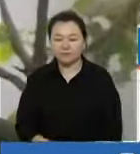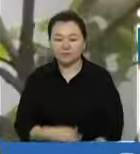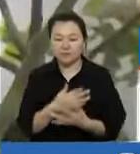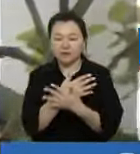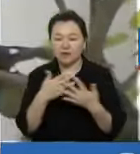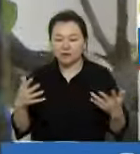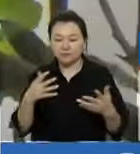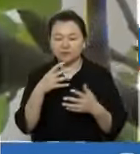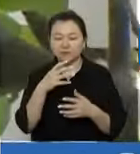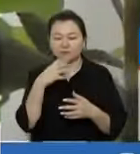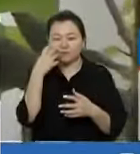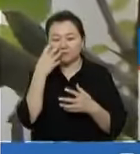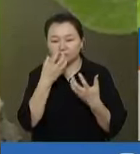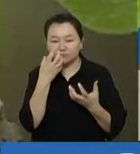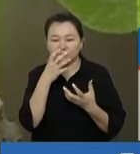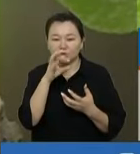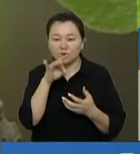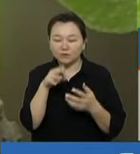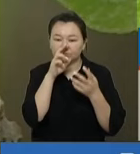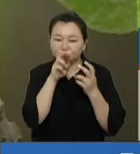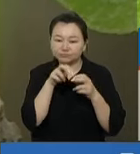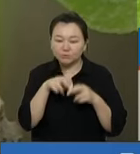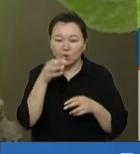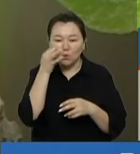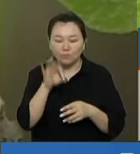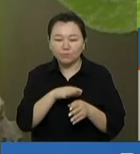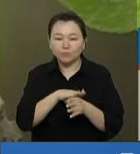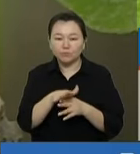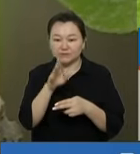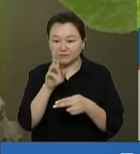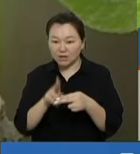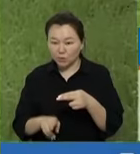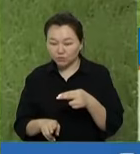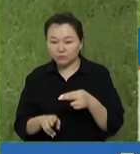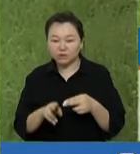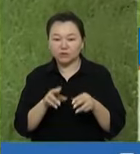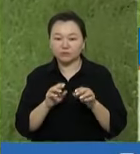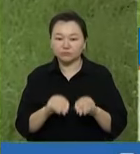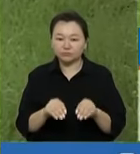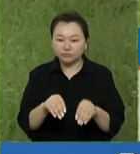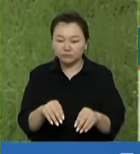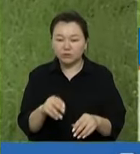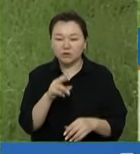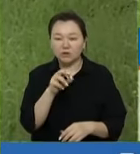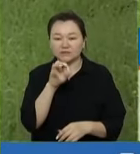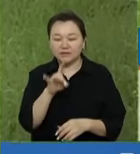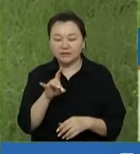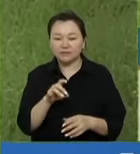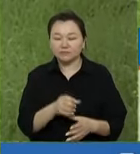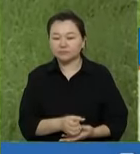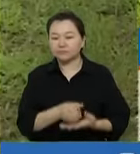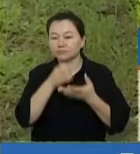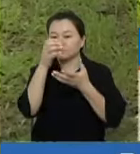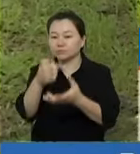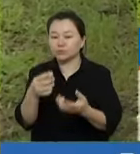түрлі жеміс ағаштарының сұрыптары зерттеліп, тәжірибе толық аяқталғаннан кейін көшеттерді колекционерлік баққа отырғызып,